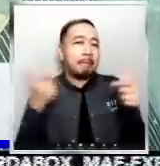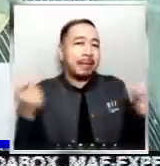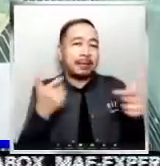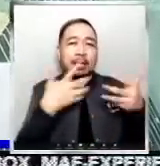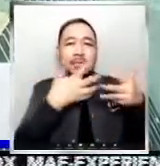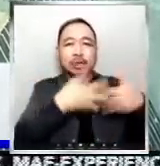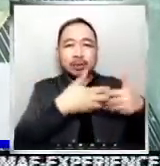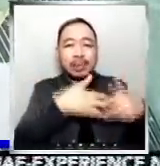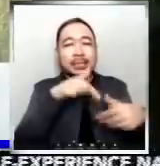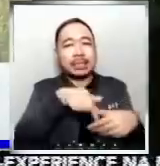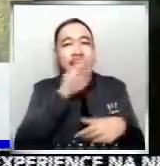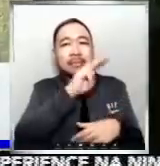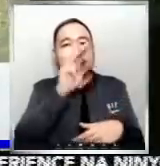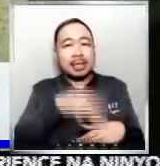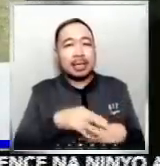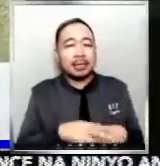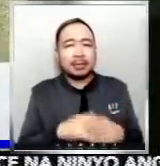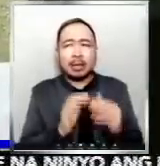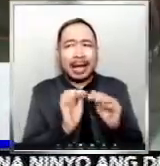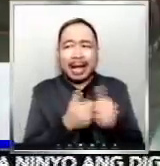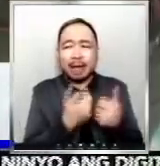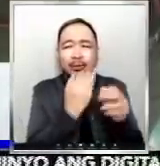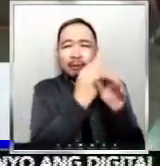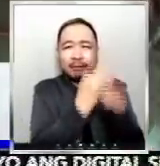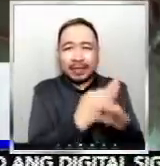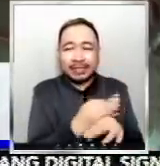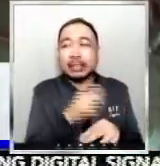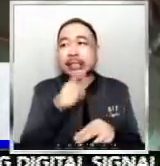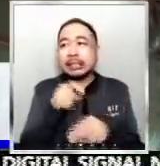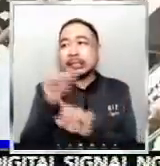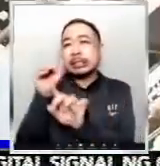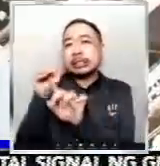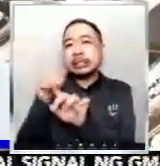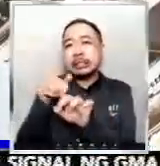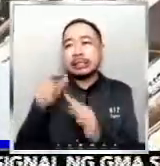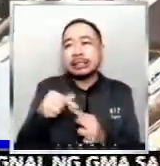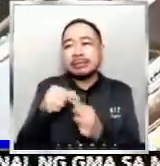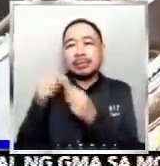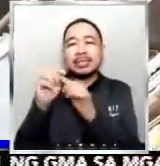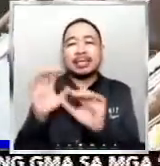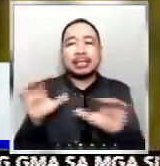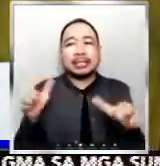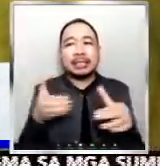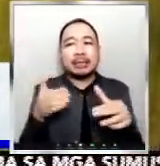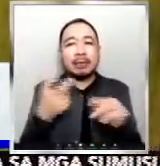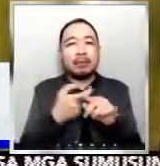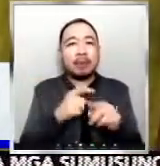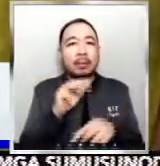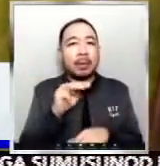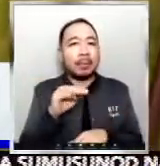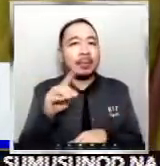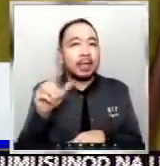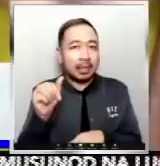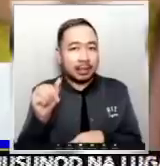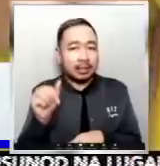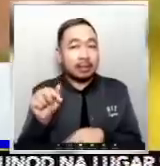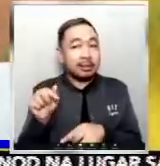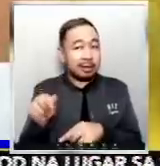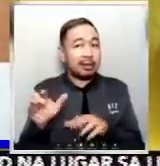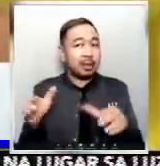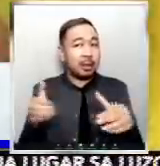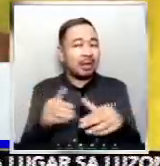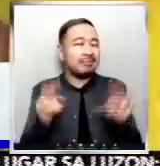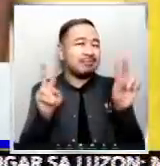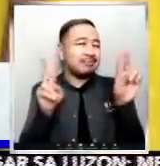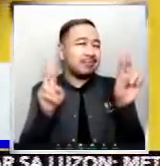paano mapapaandar ito muli, kailangan ng tulong ng special team ng MMDA. Sila ang mga tinatawag na diver.